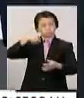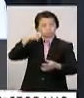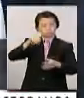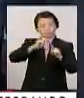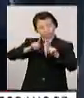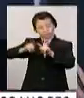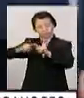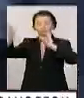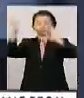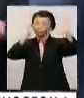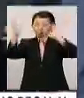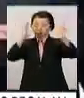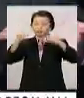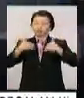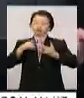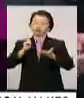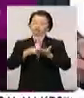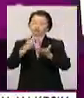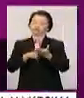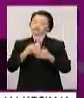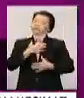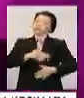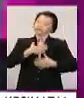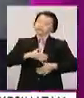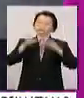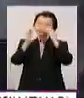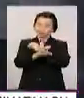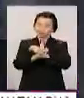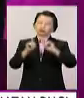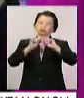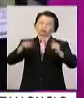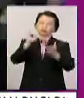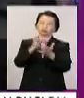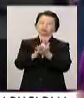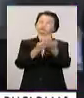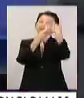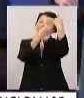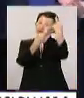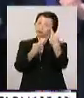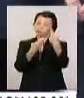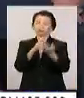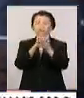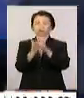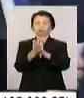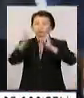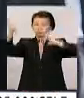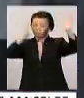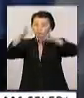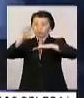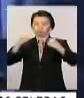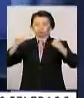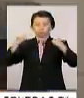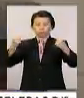di Malaysia ini adakalanya mencabar, namun ia merupakan satu rahmat dan menjadikan negara lebih